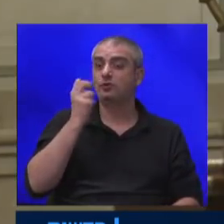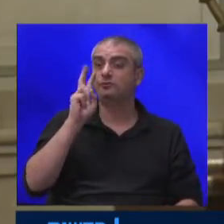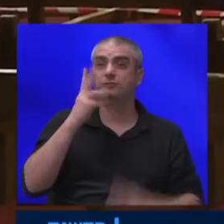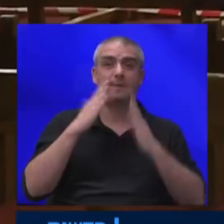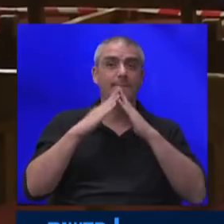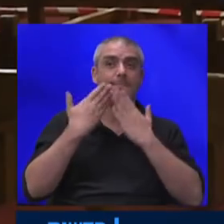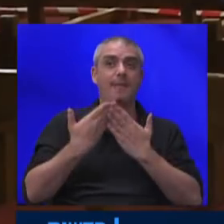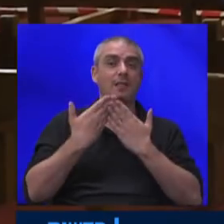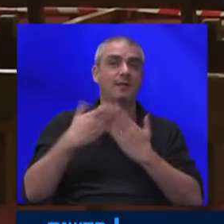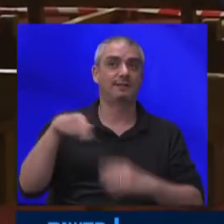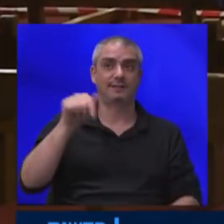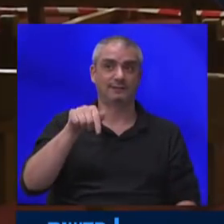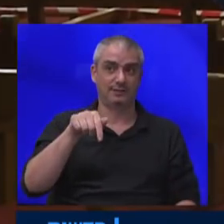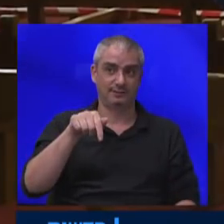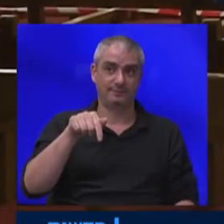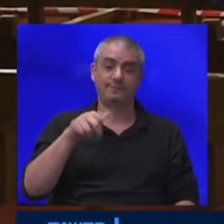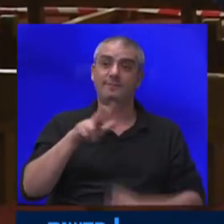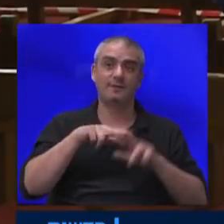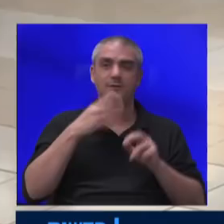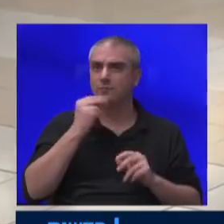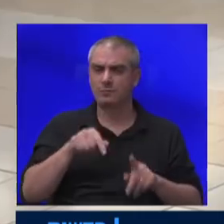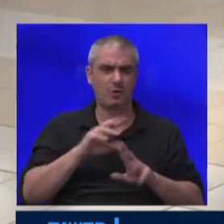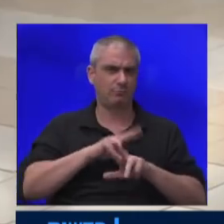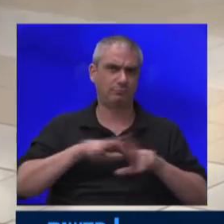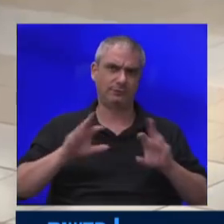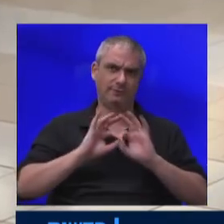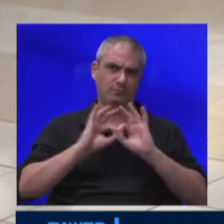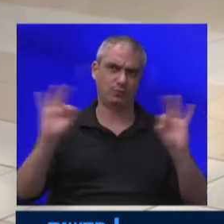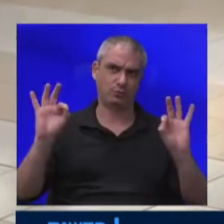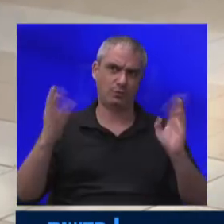כנסת. והמצב של היהודים כאן מצוין.